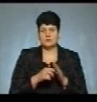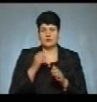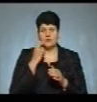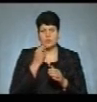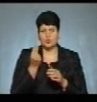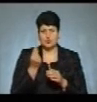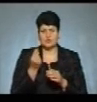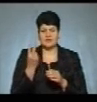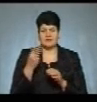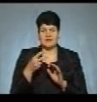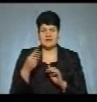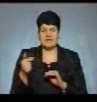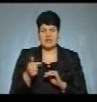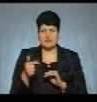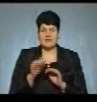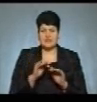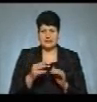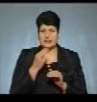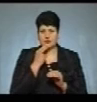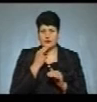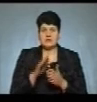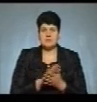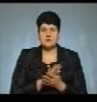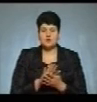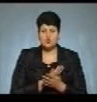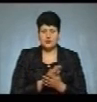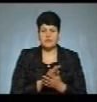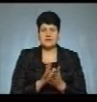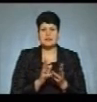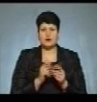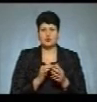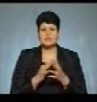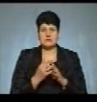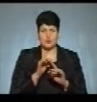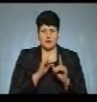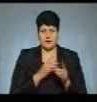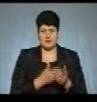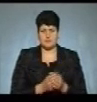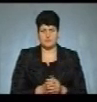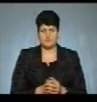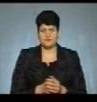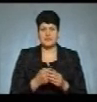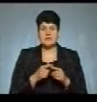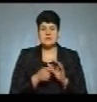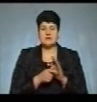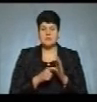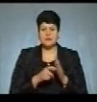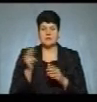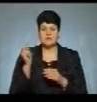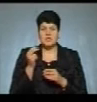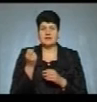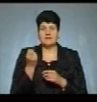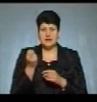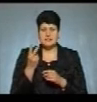вартує 20 гривень, і діти харчуються безкоштовно за рахунок сільської ради. Це кімната, у якій навчаються